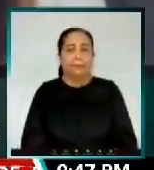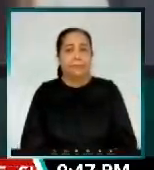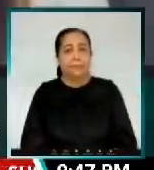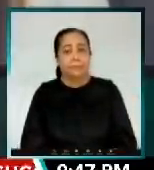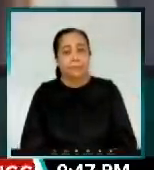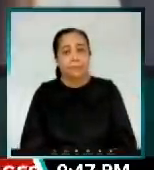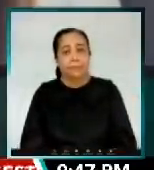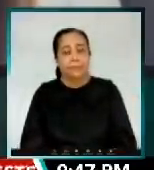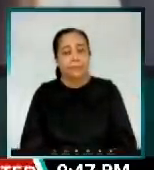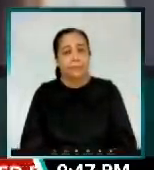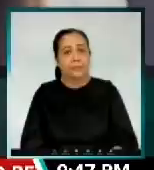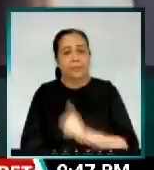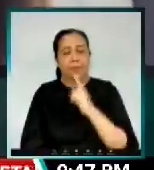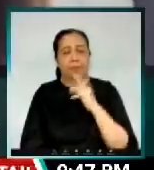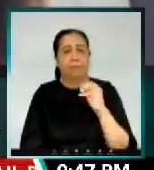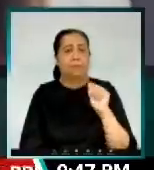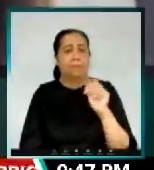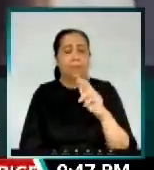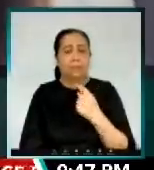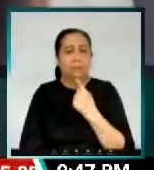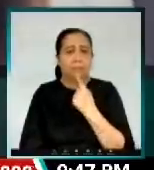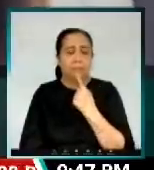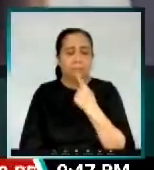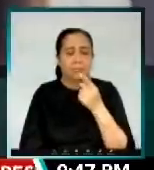Mari, I'll miss you.